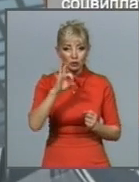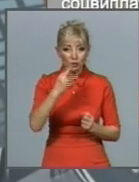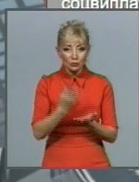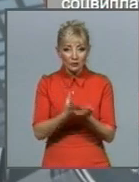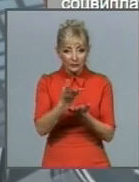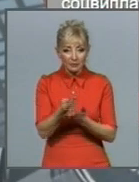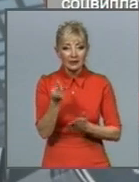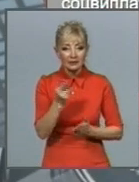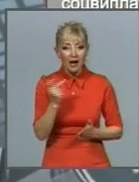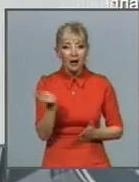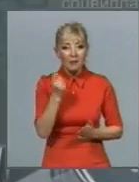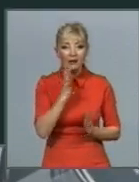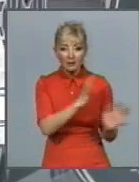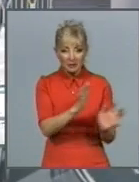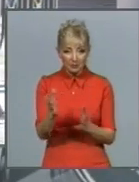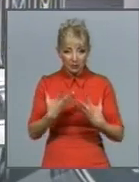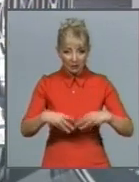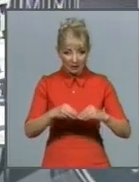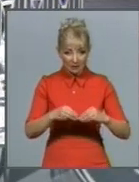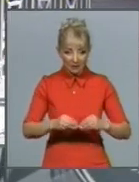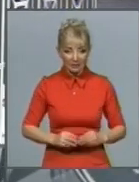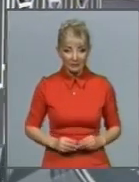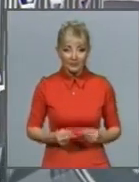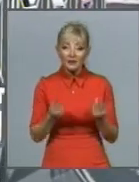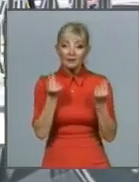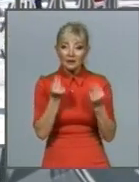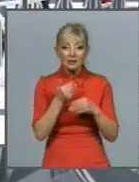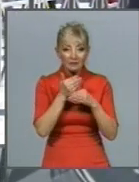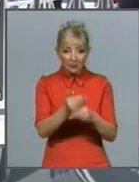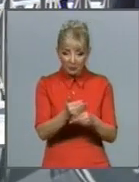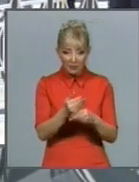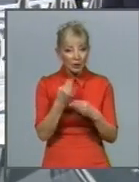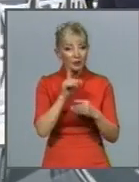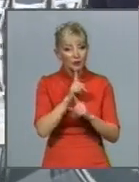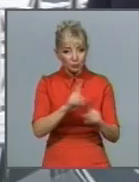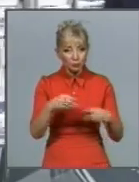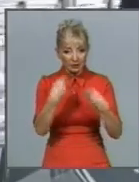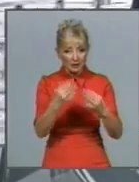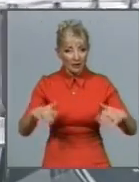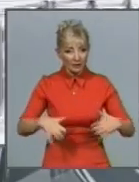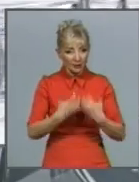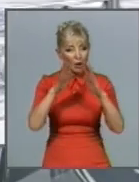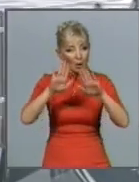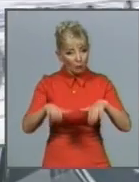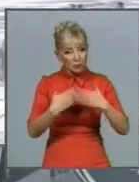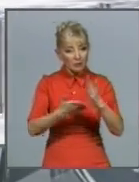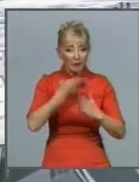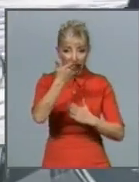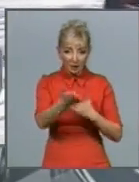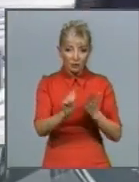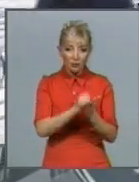для малозабезпечених сімей. Фінансова допомога не надаватиметься автоматично після подачі необхідних